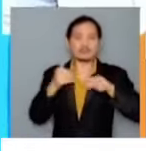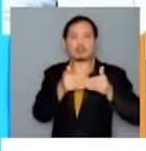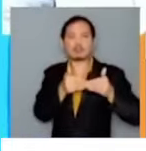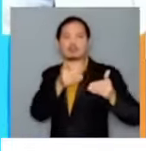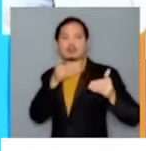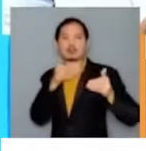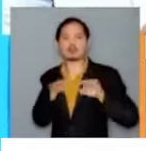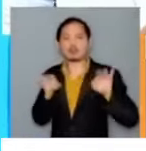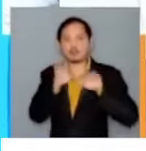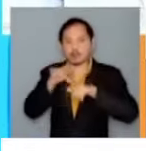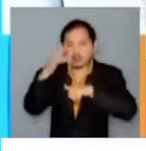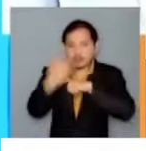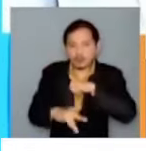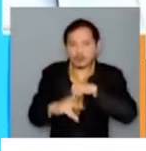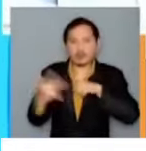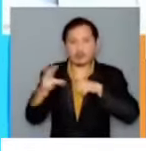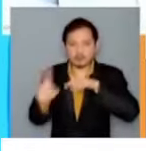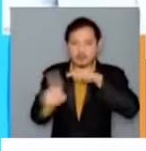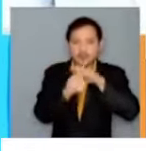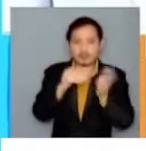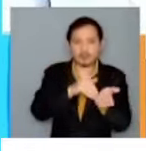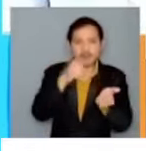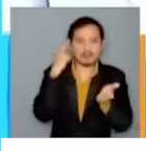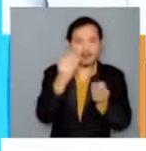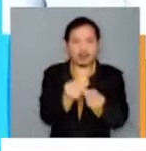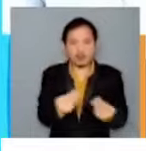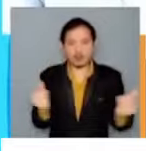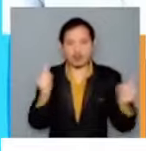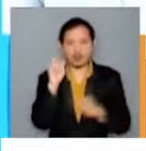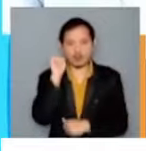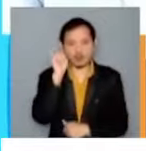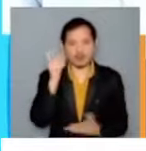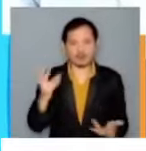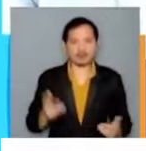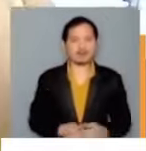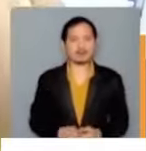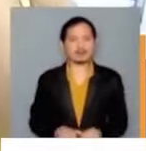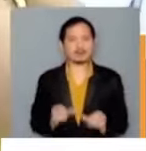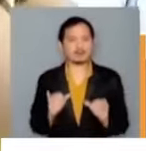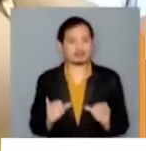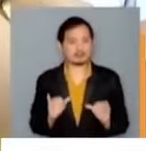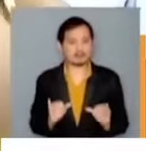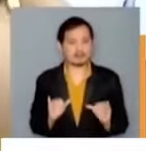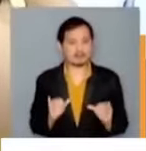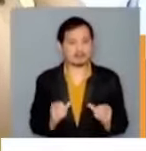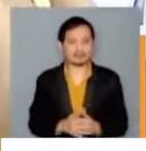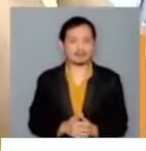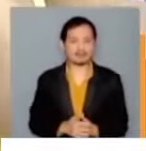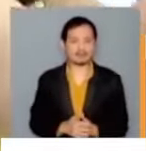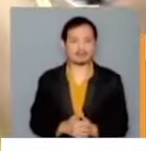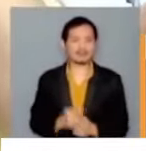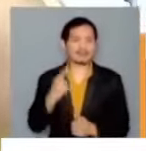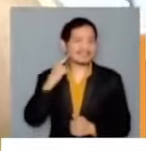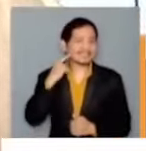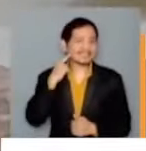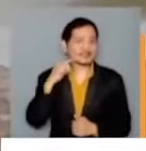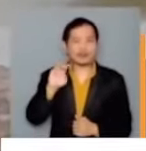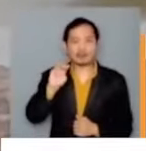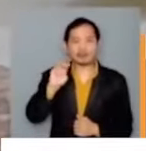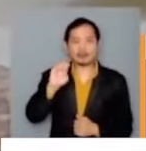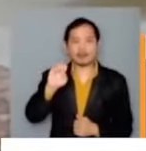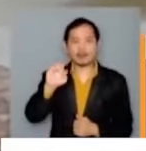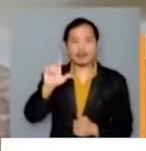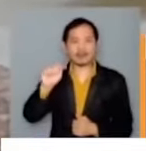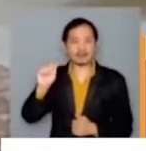na. Tama. Diba? Tama. Kasi actually ako ngayon sa impacted yung aking molars. So tinitiis ko siya. Uy, oh, wag daw. Yan ang